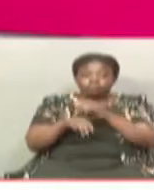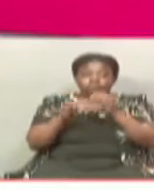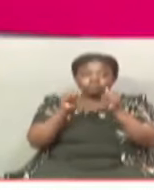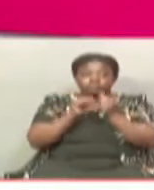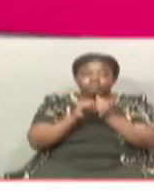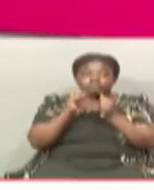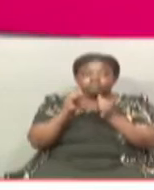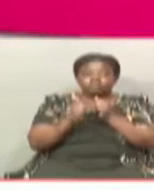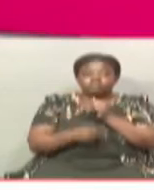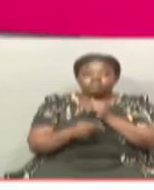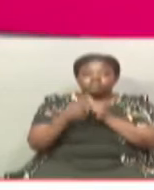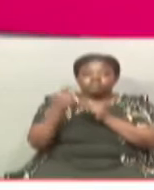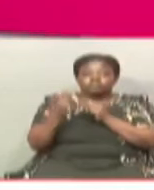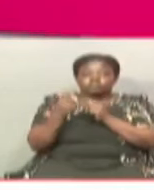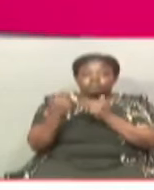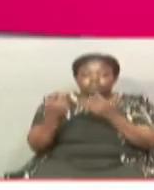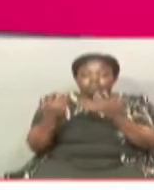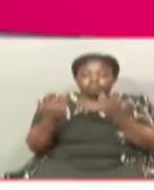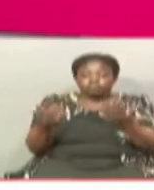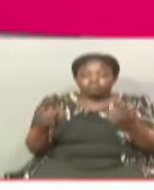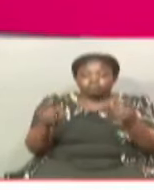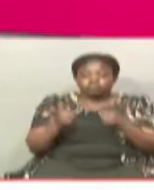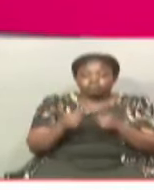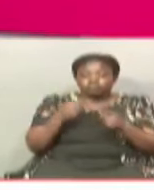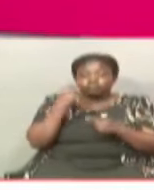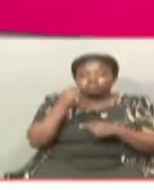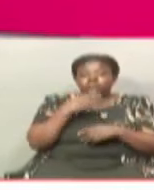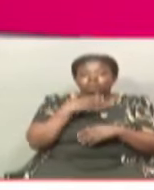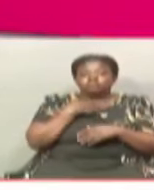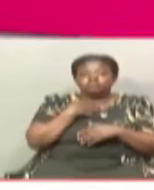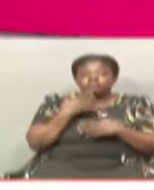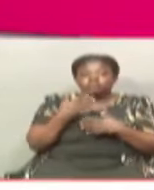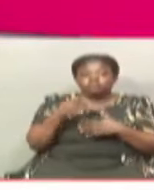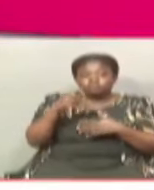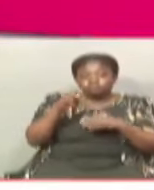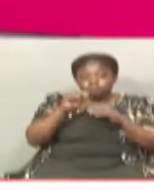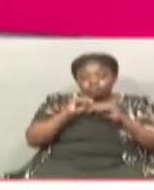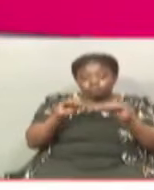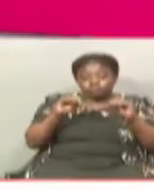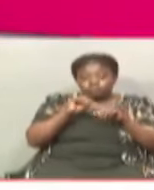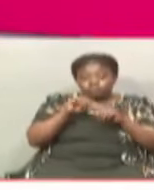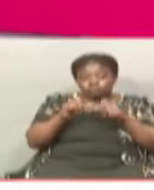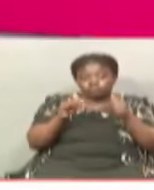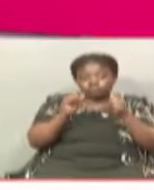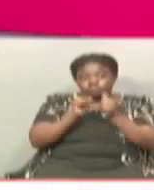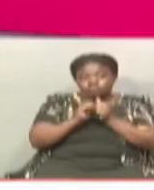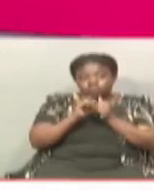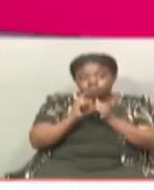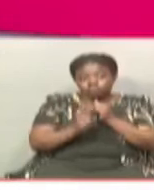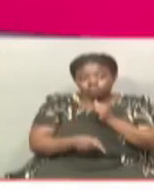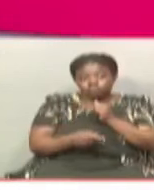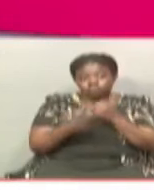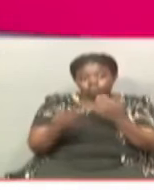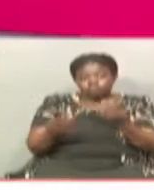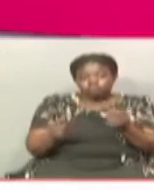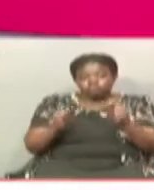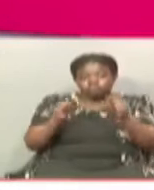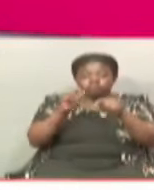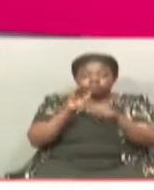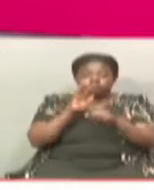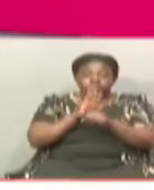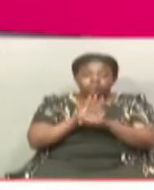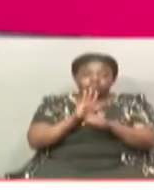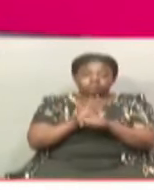gwokka ogw'ensimbi ate nga n'abaana ayagala okuyigirizibwa omutwalo gumu. N'olwekyo mujje mu